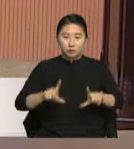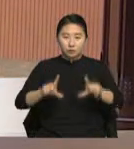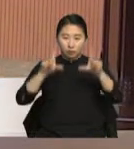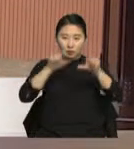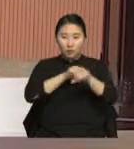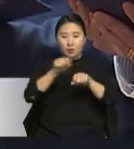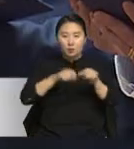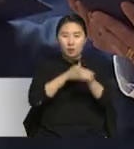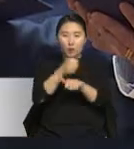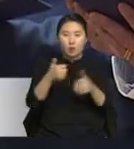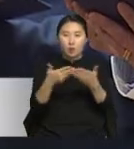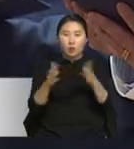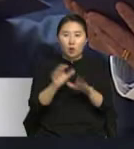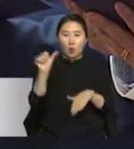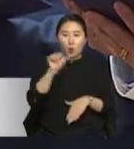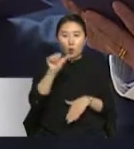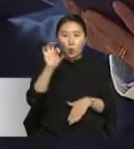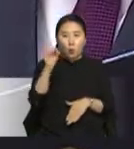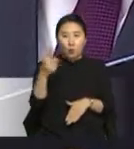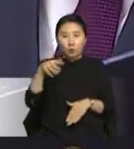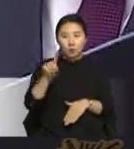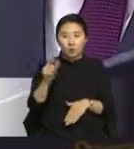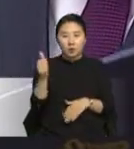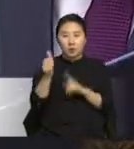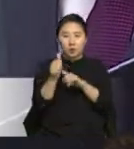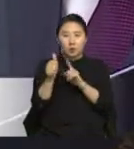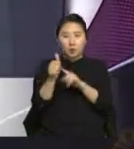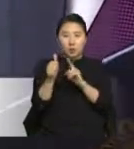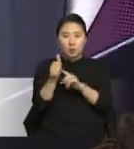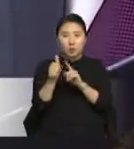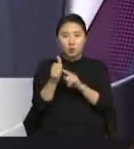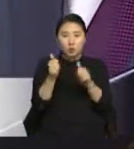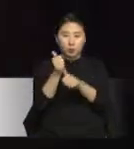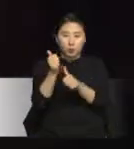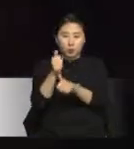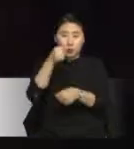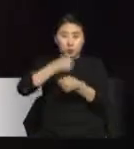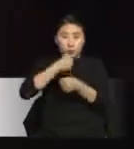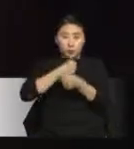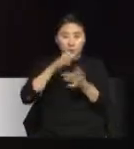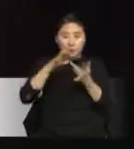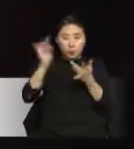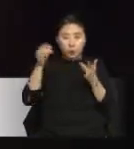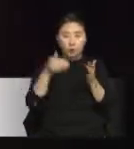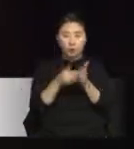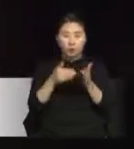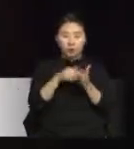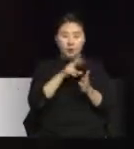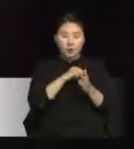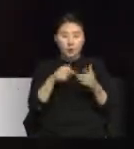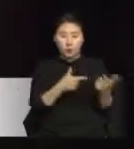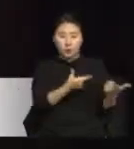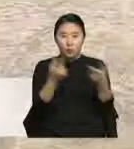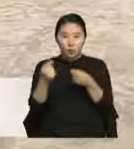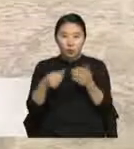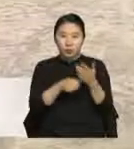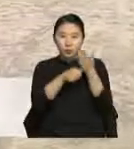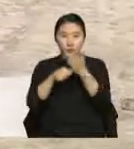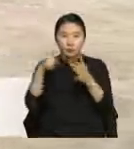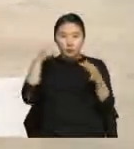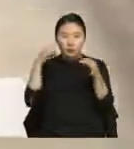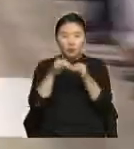특위 구성을 통해 5천 소 의원을 위원장으로 임종석 의원 을 부 위원장으로 선출하고 의원 전원의 동의를 얻어